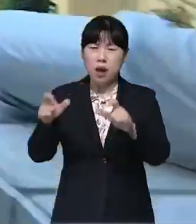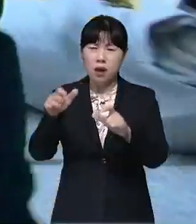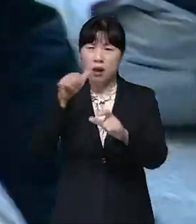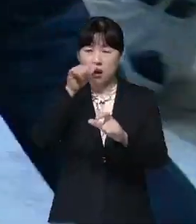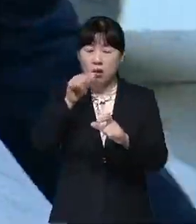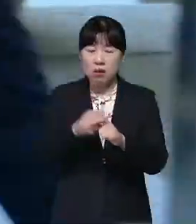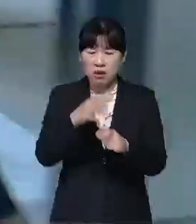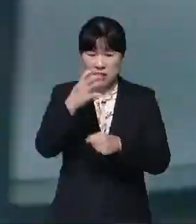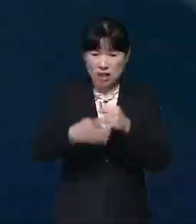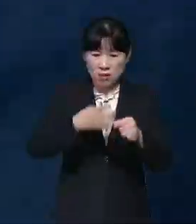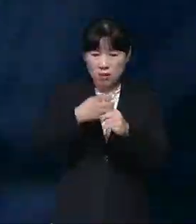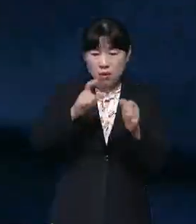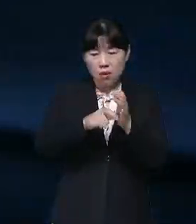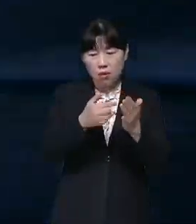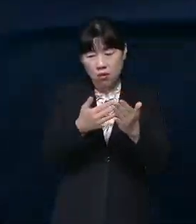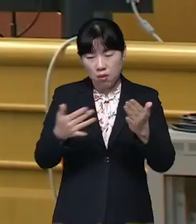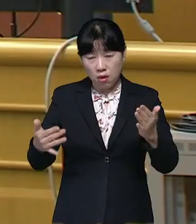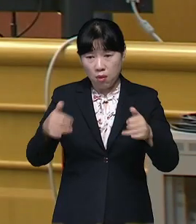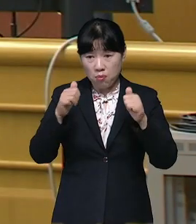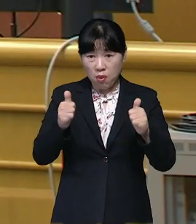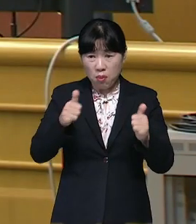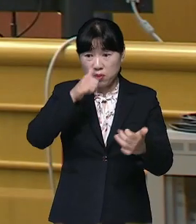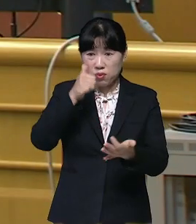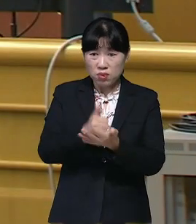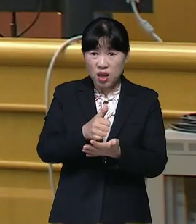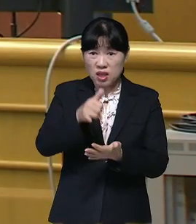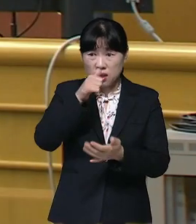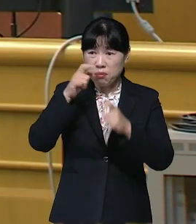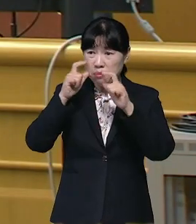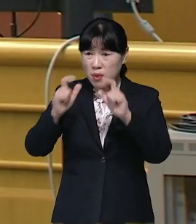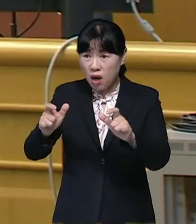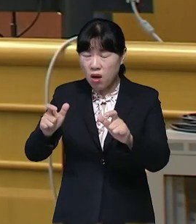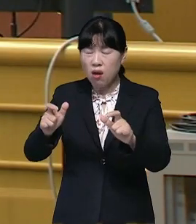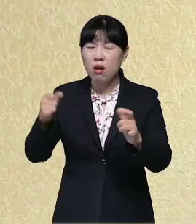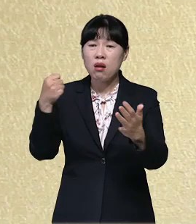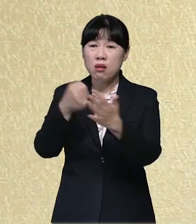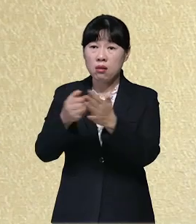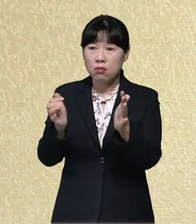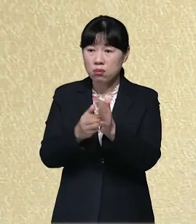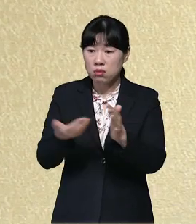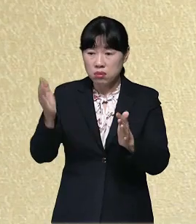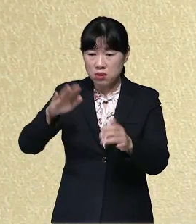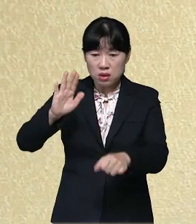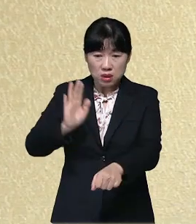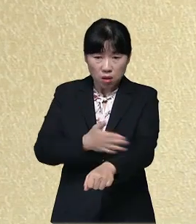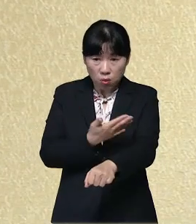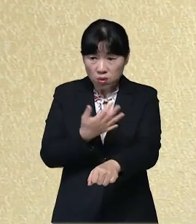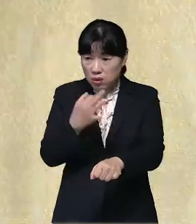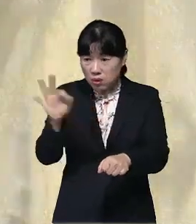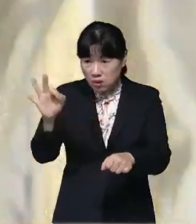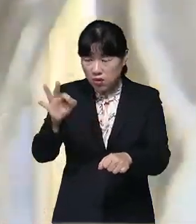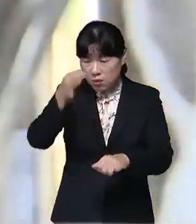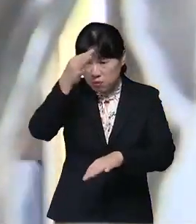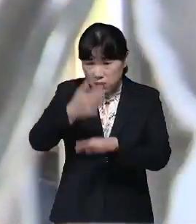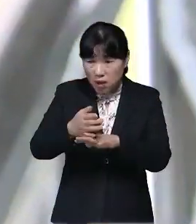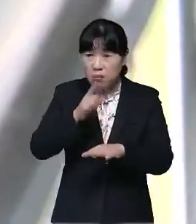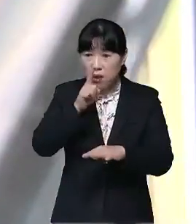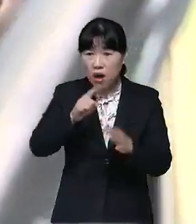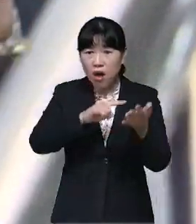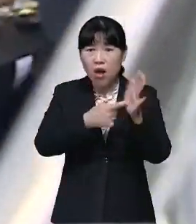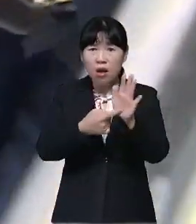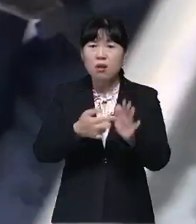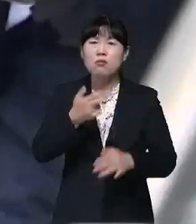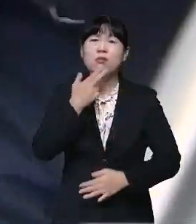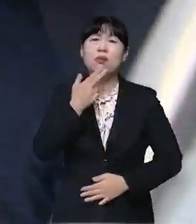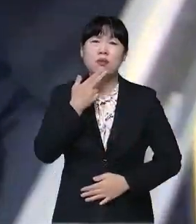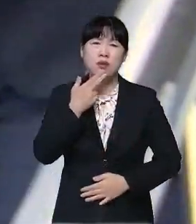40년이 지나고 법원의 유죄 판결 까지 나왔지만 전시는 잘못에 대한 인정도 한마디 사과도 하지 않고